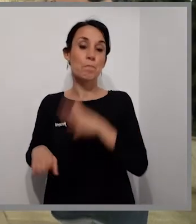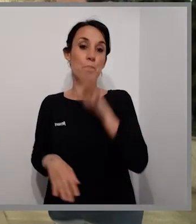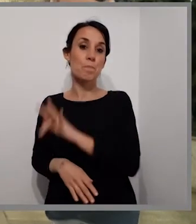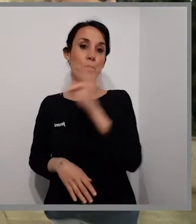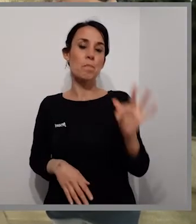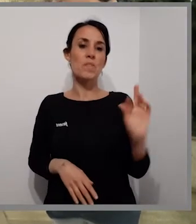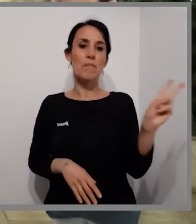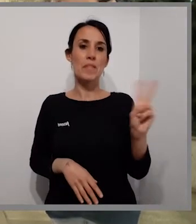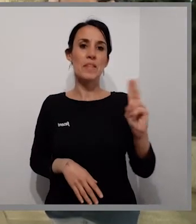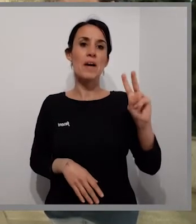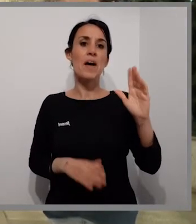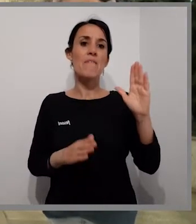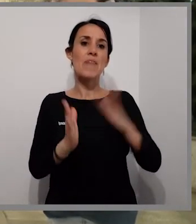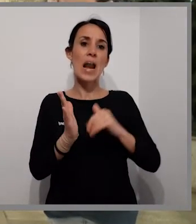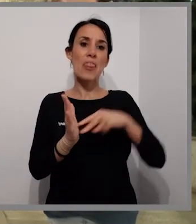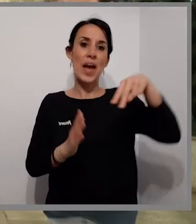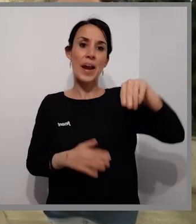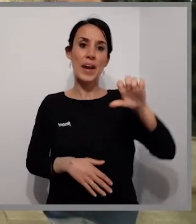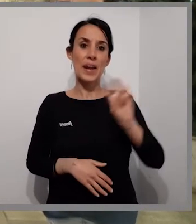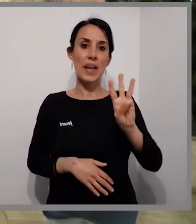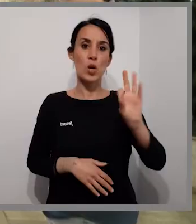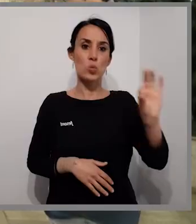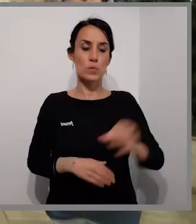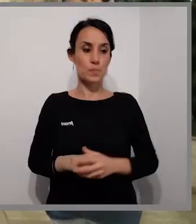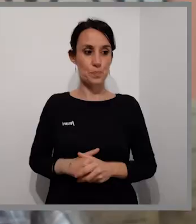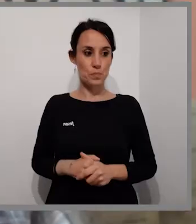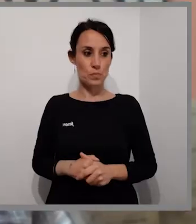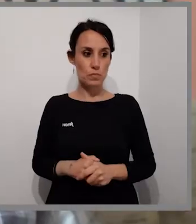Donem pas ara a Vicente Vivís de València News.